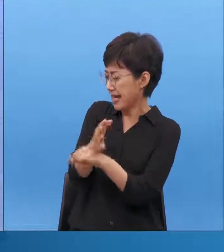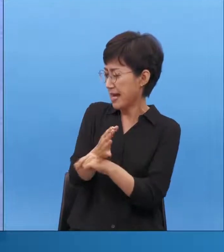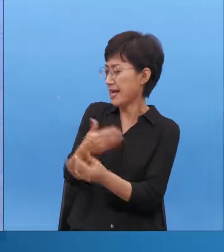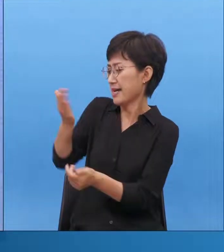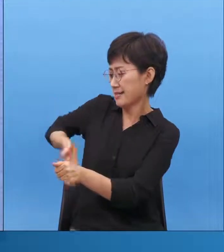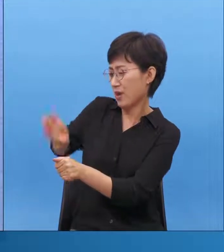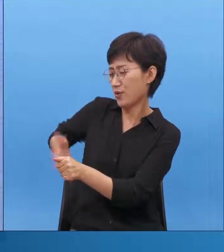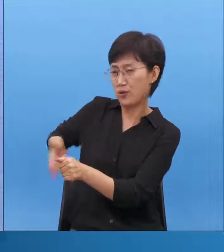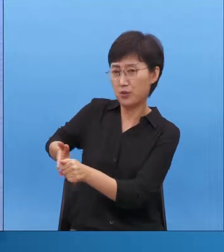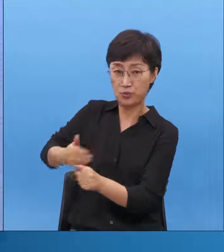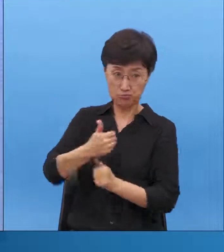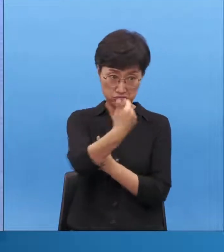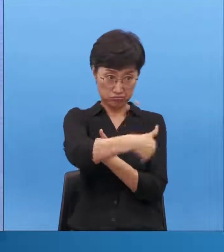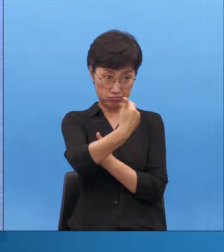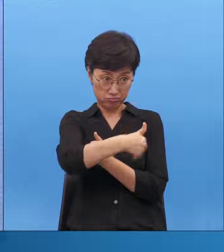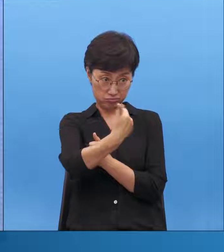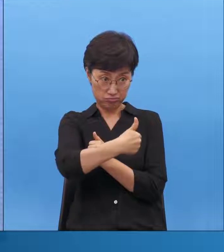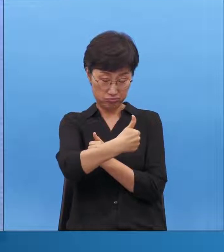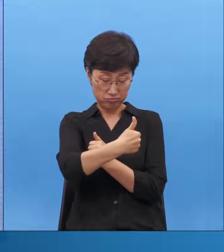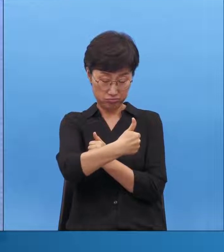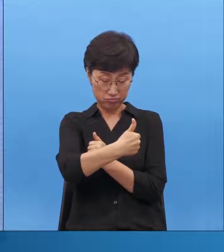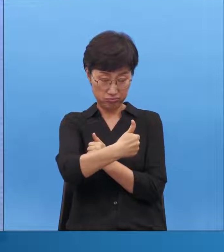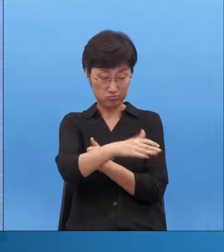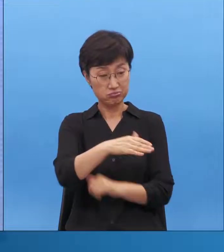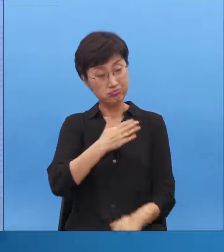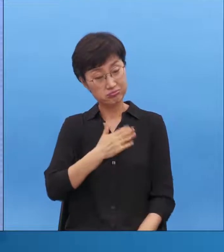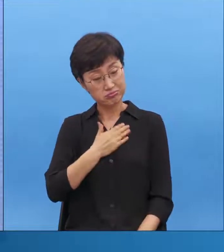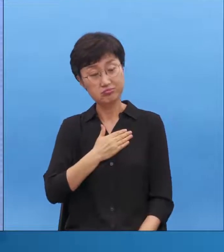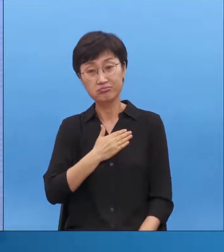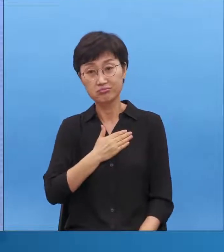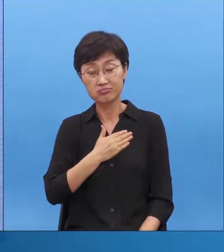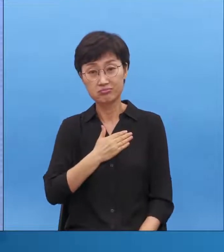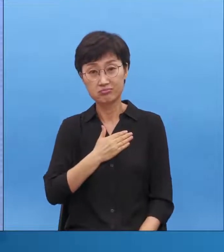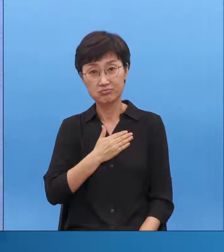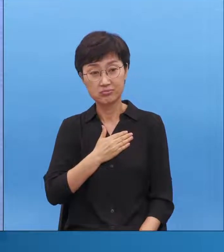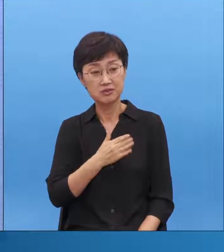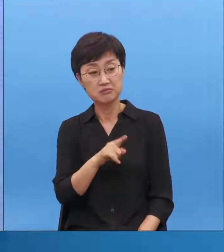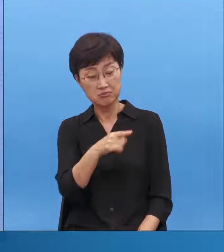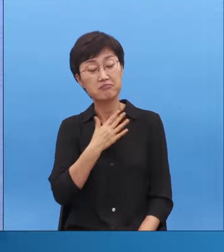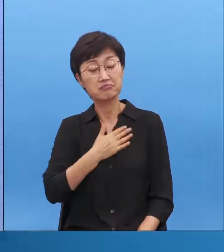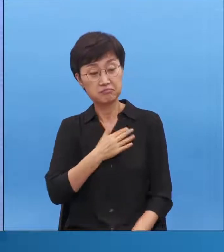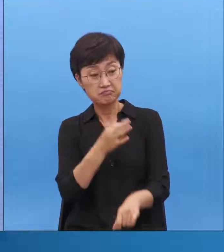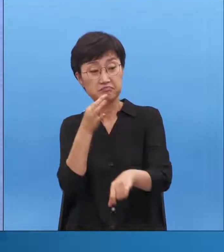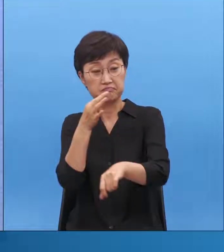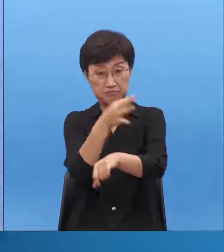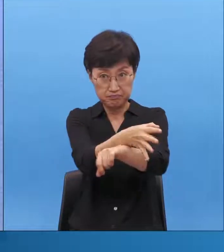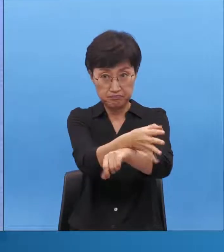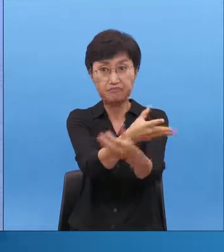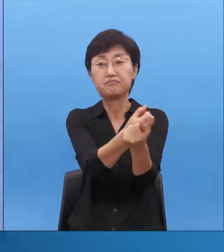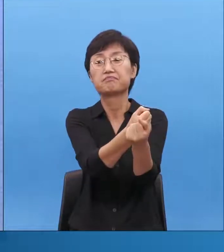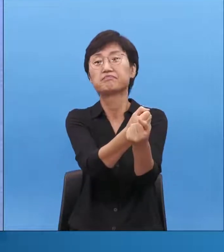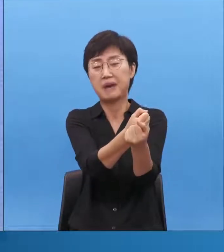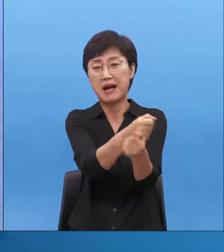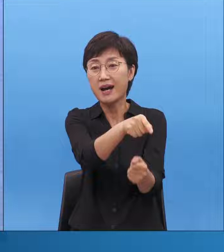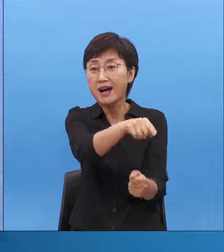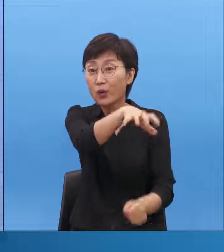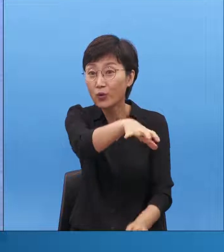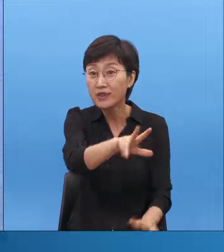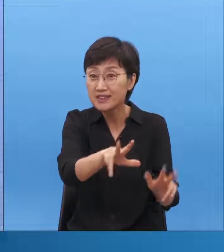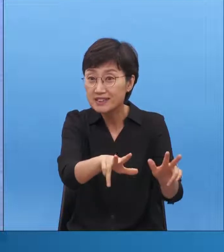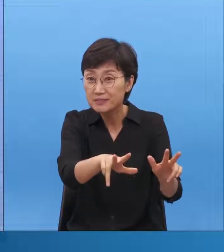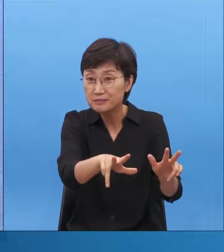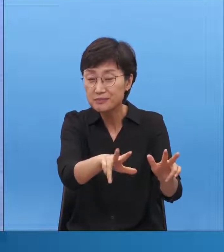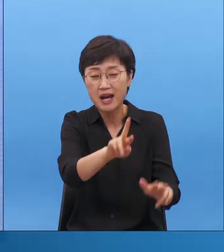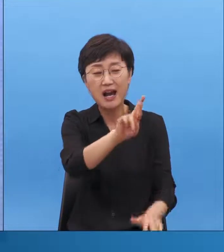at the Tokpyeong Retreat Center, and the director asked us to buy it. 그걸 사게 됐죠. And of course, we bought it. 그게 지금 우리 RTC입니다. And that is